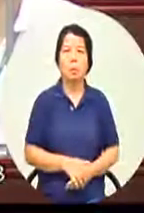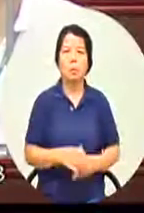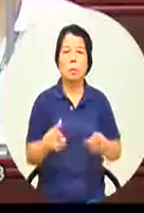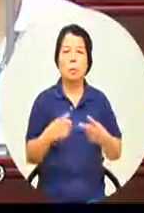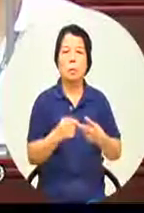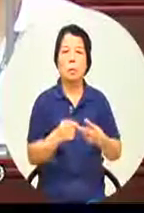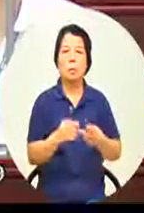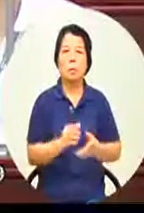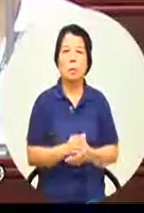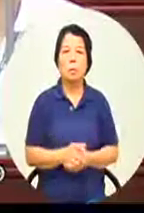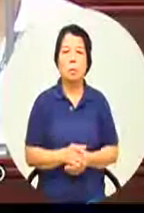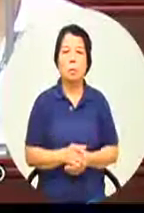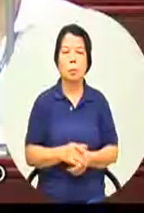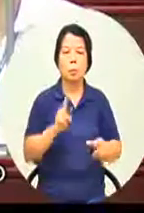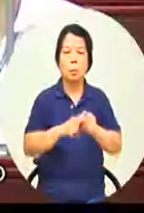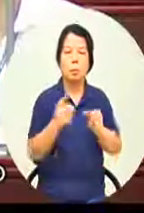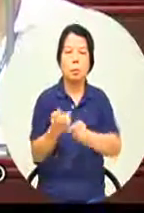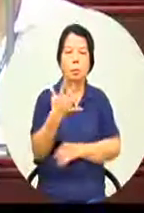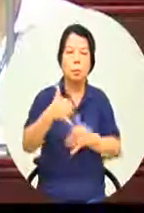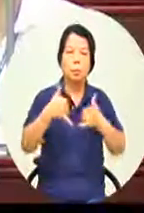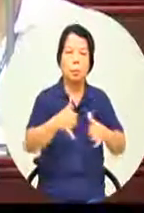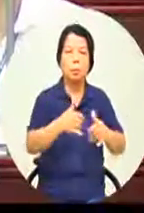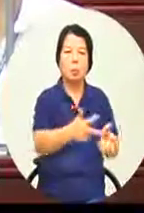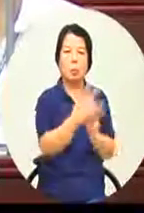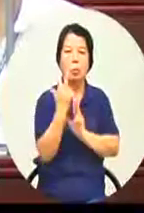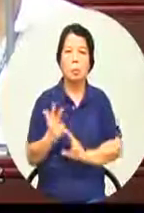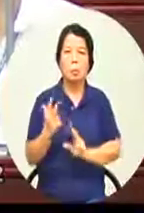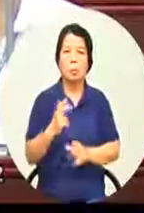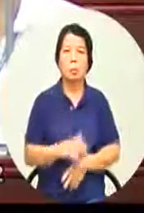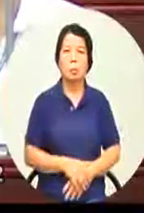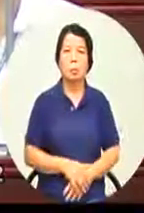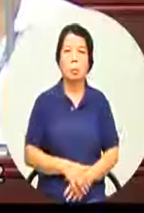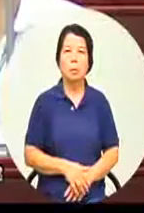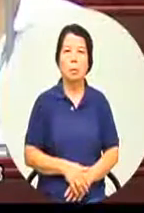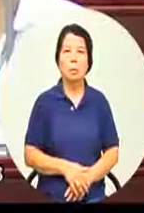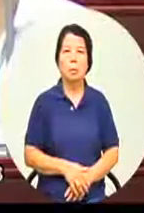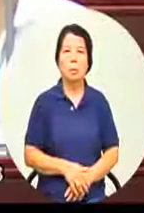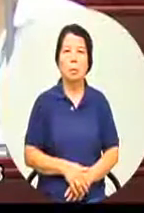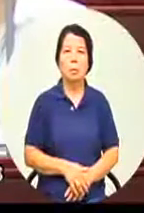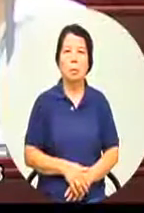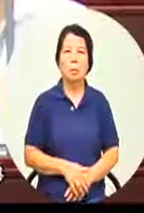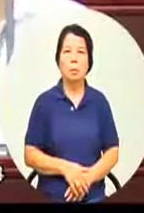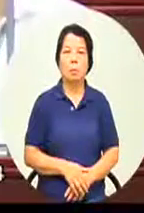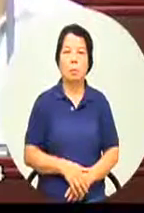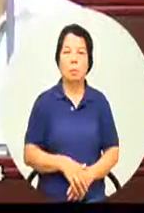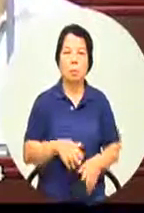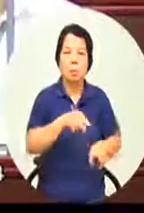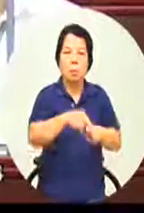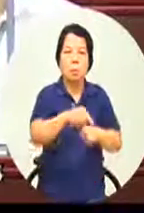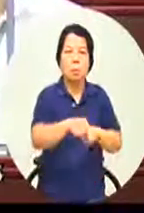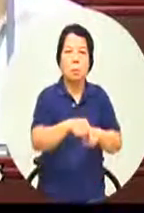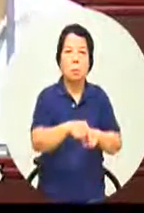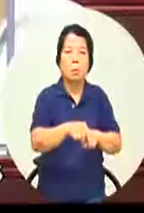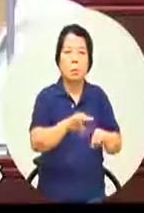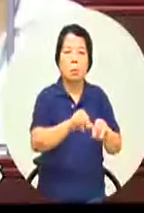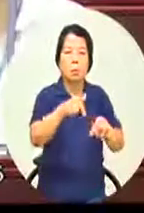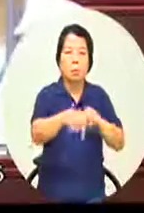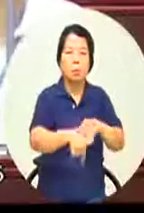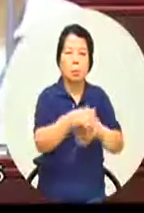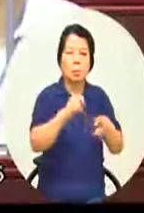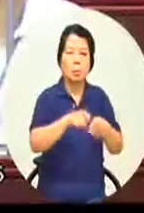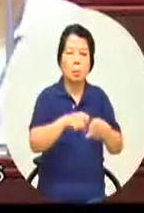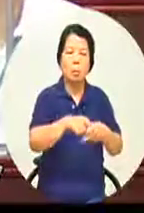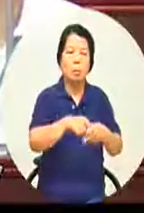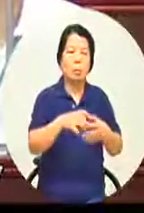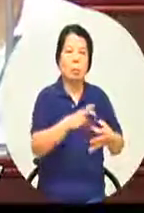个部分是有关中华路桥的部分了哈，这个是跟铁路地下化的工程有关。那之